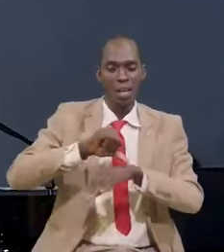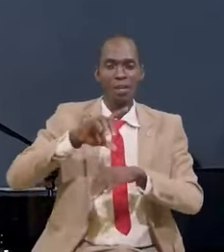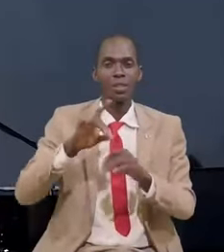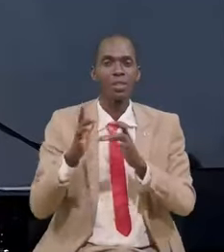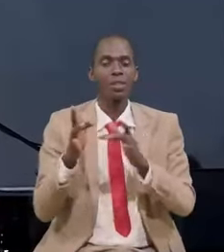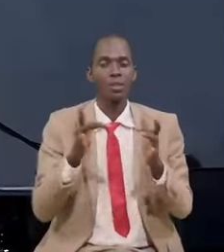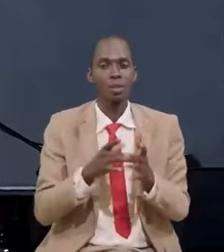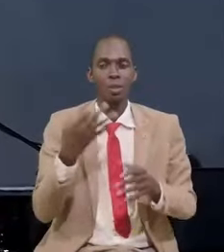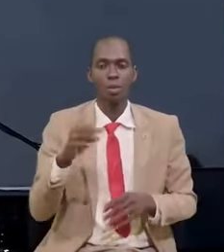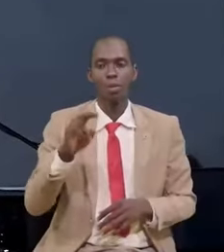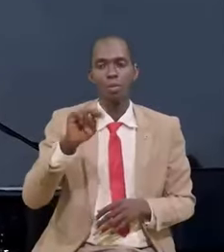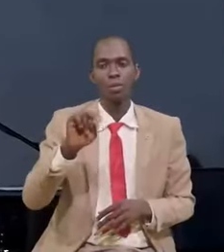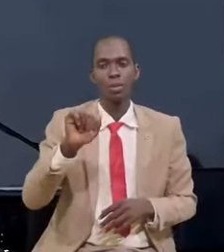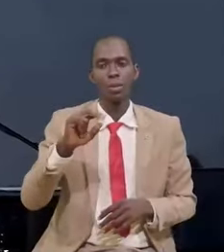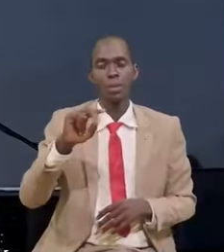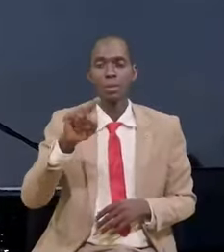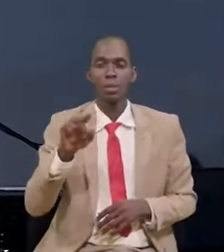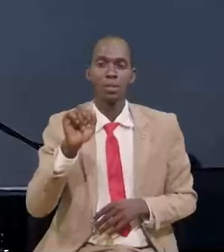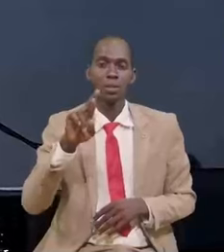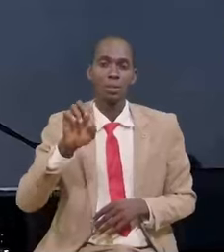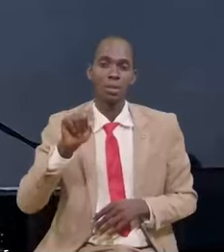A oint Jésus de Nazareth,